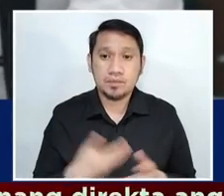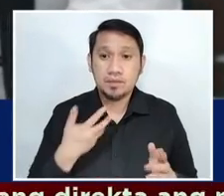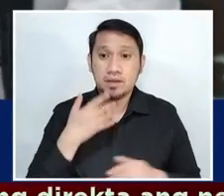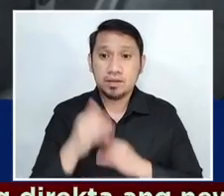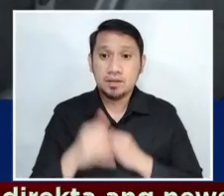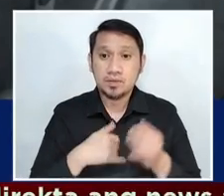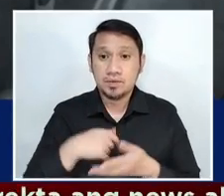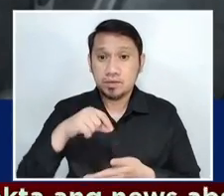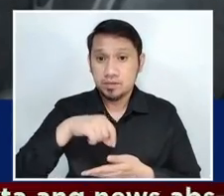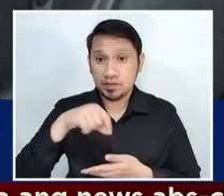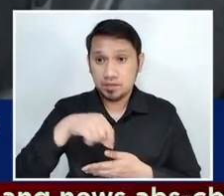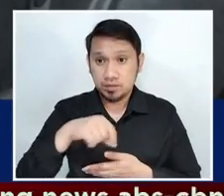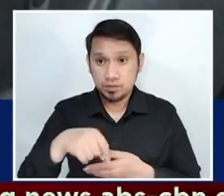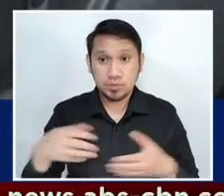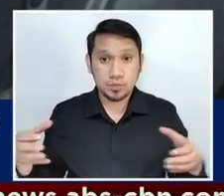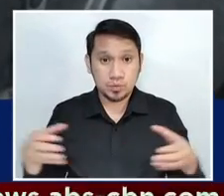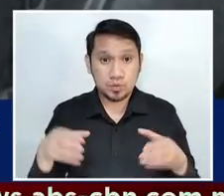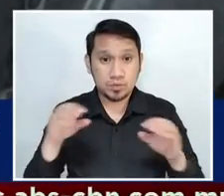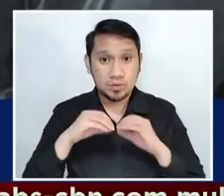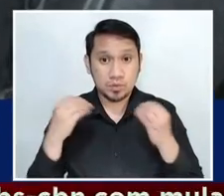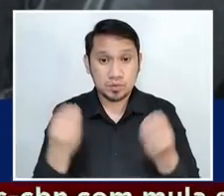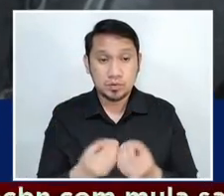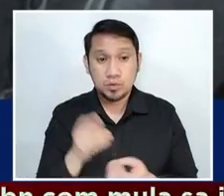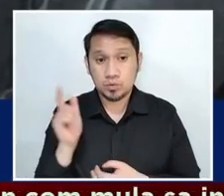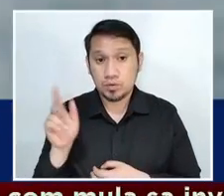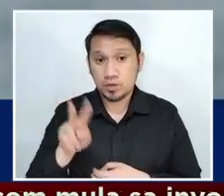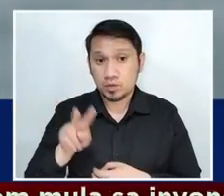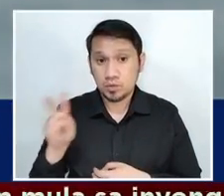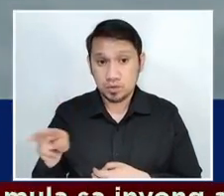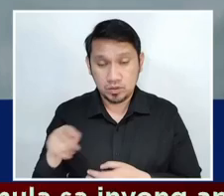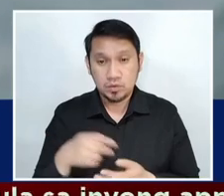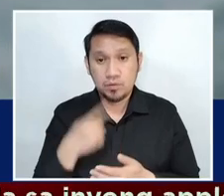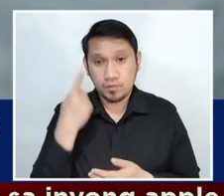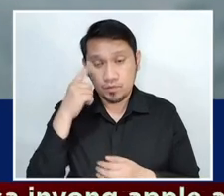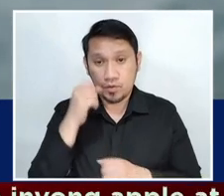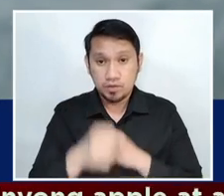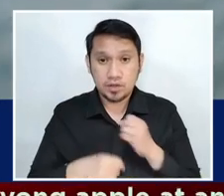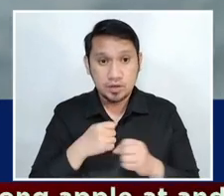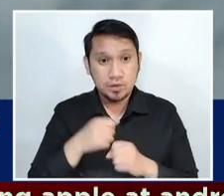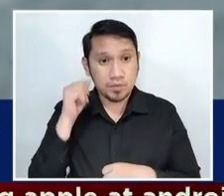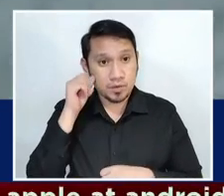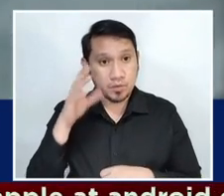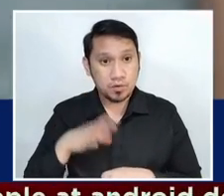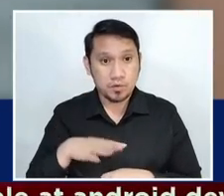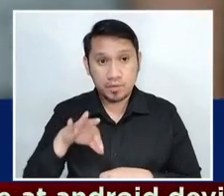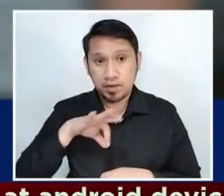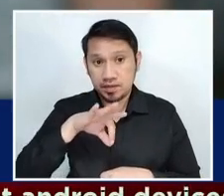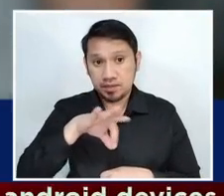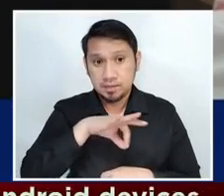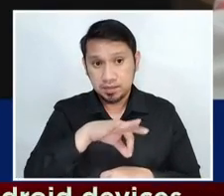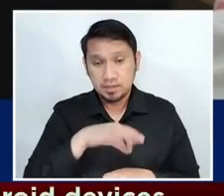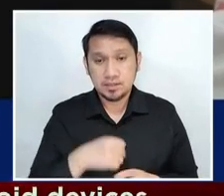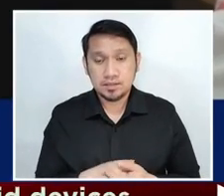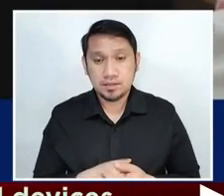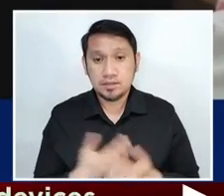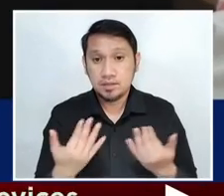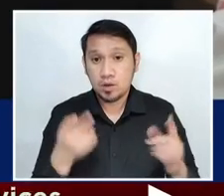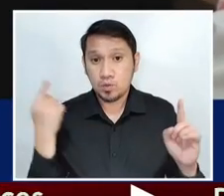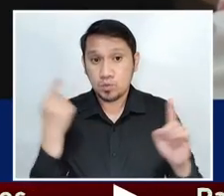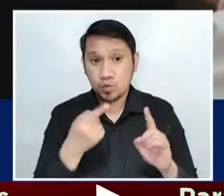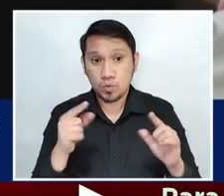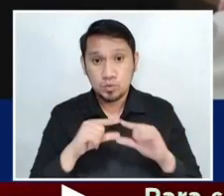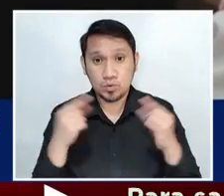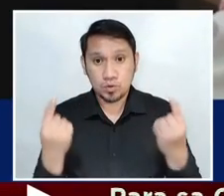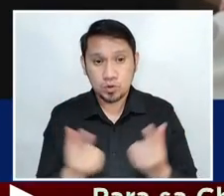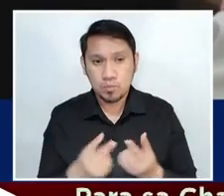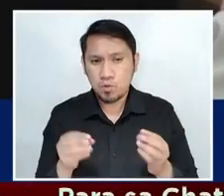International Chess Federation na ang 2022 ay the year of the woman in chess. At layunin ng grupo na